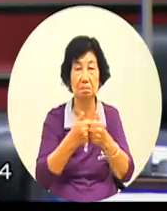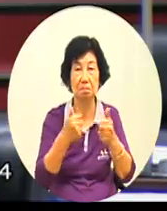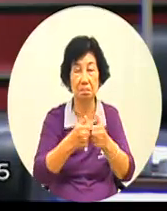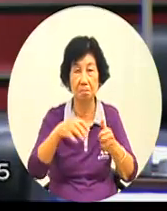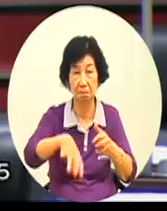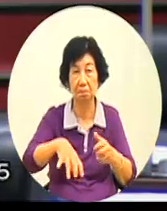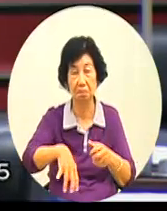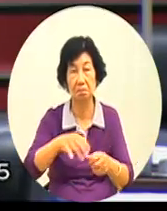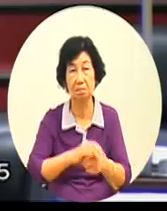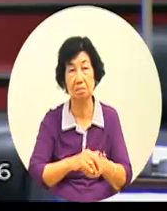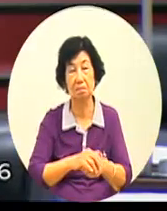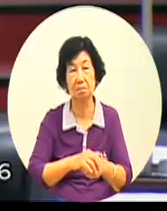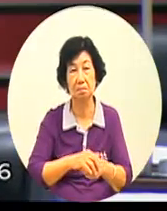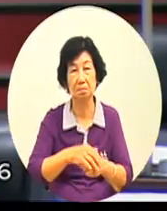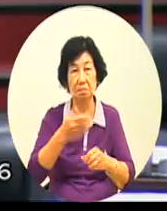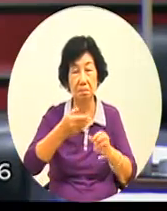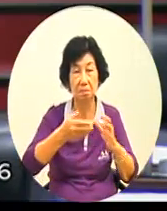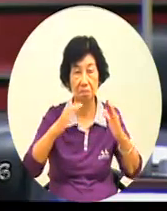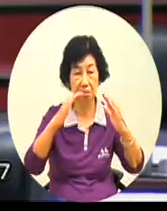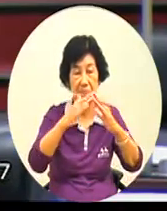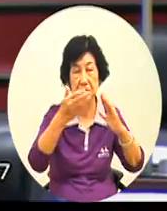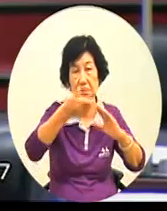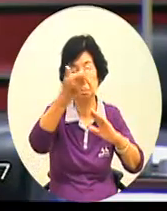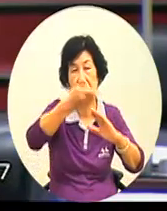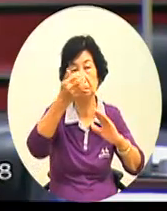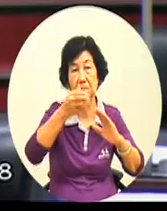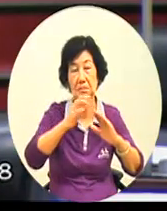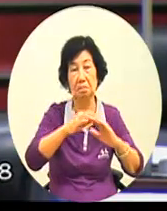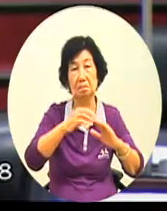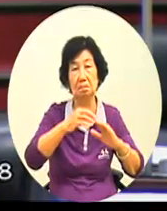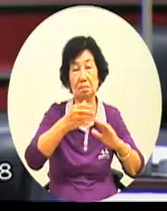也都被吹掉了哈，这个